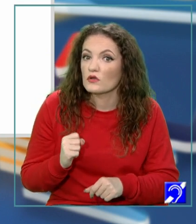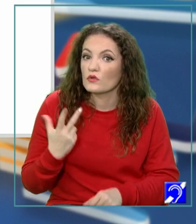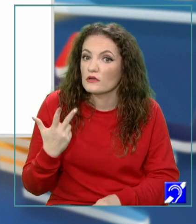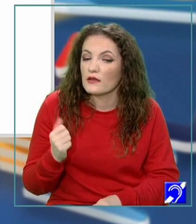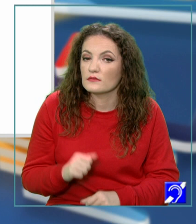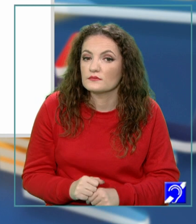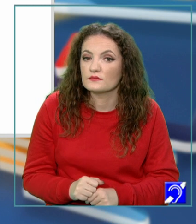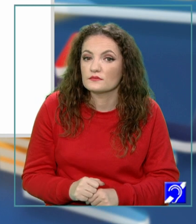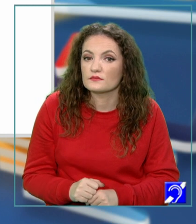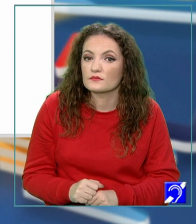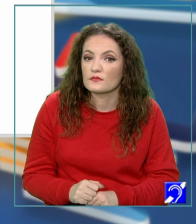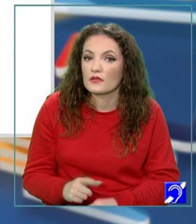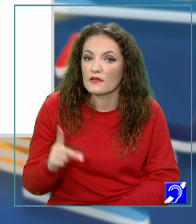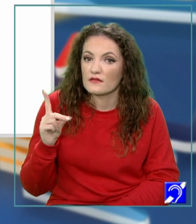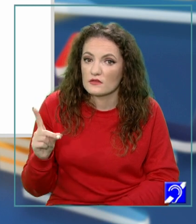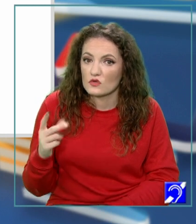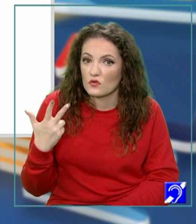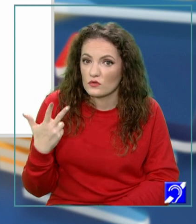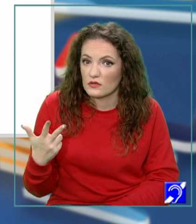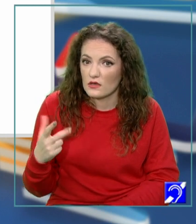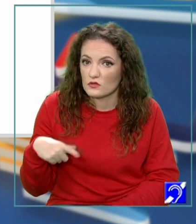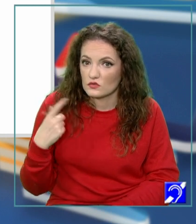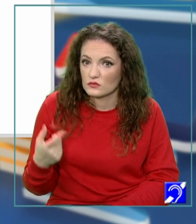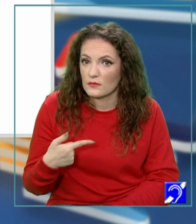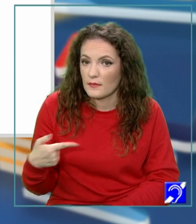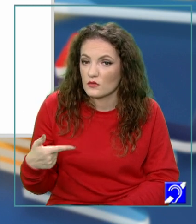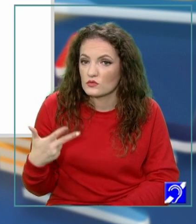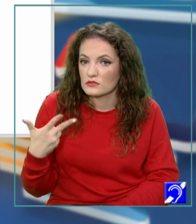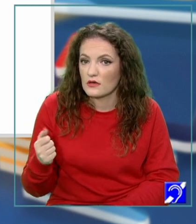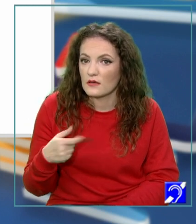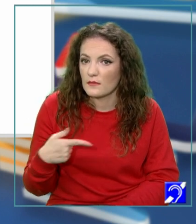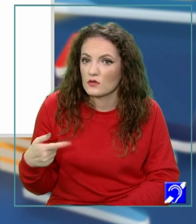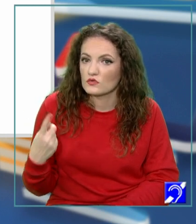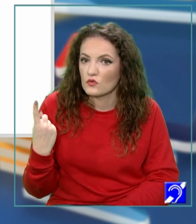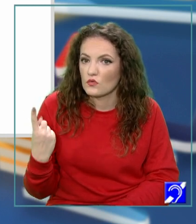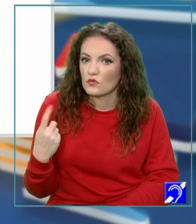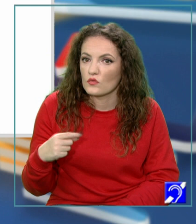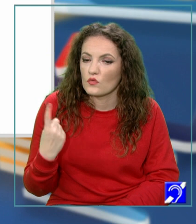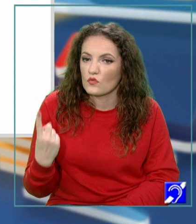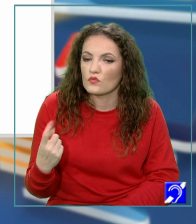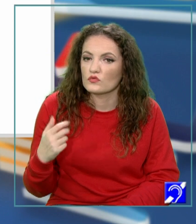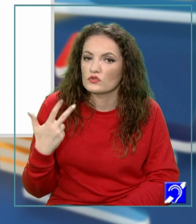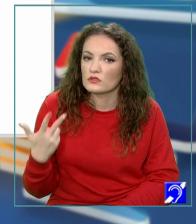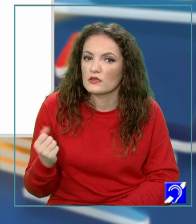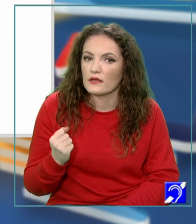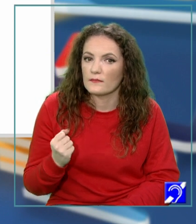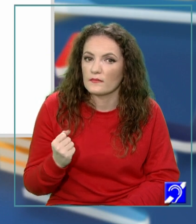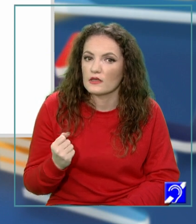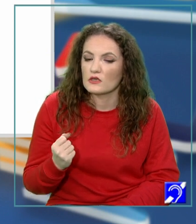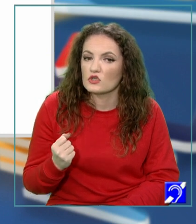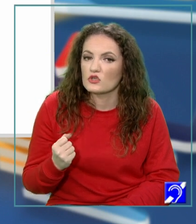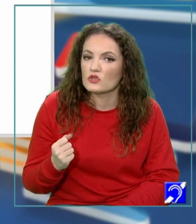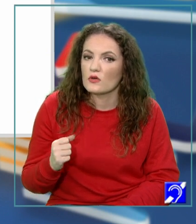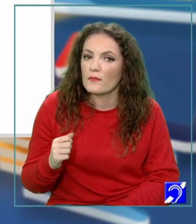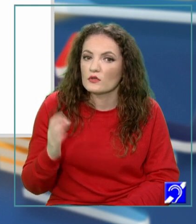3. Divizorii întregi ai lui 3 sunt minus 3, minus 1, 1 și 3. Și voi rezolva pentru fiecare în